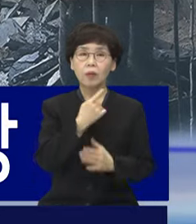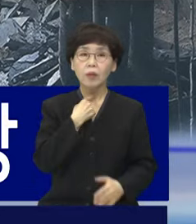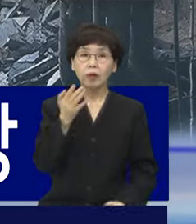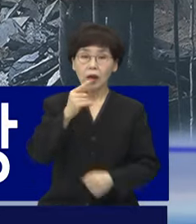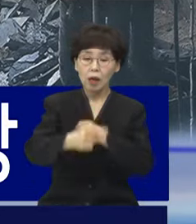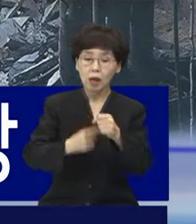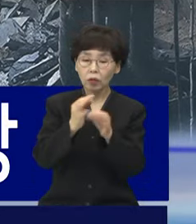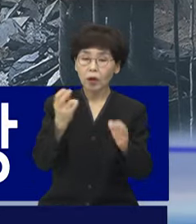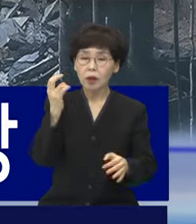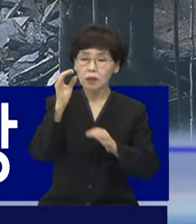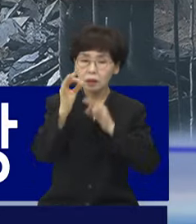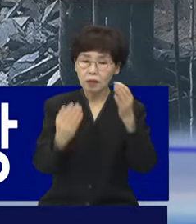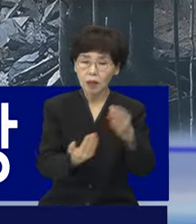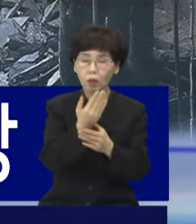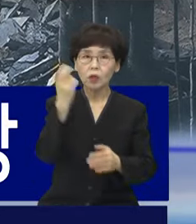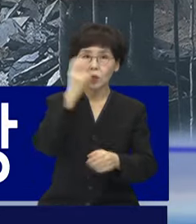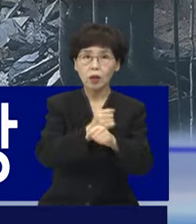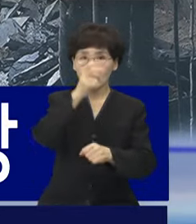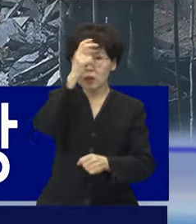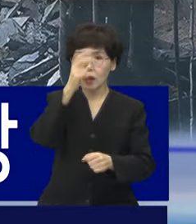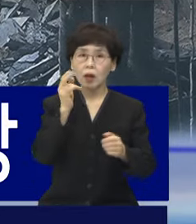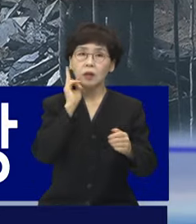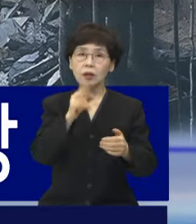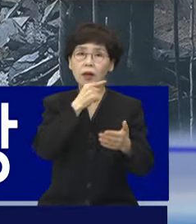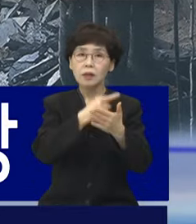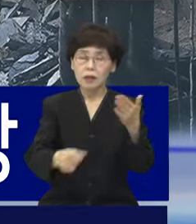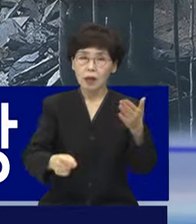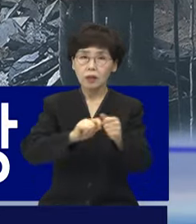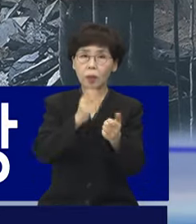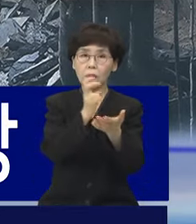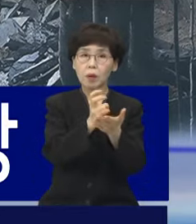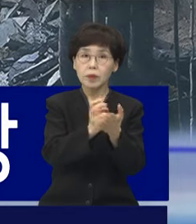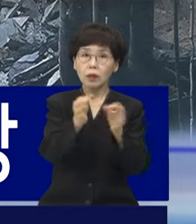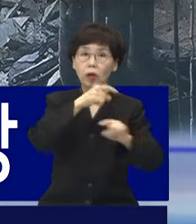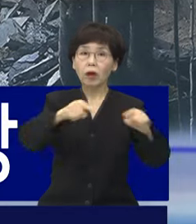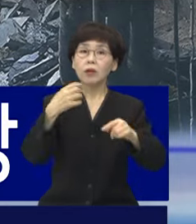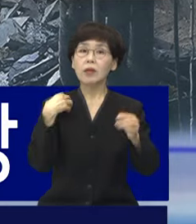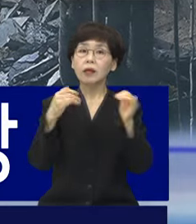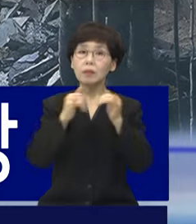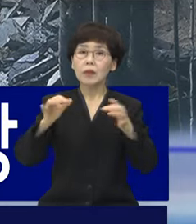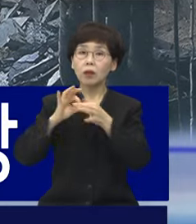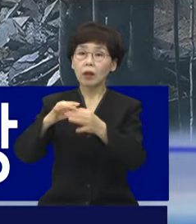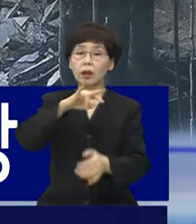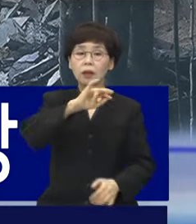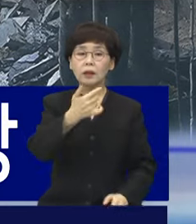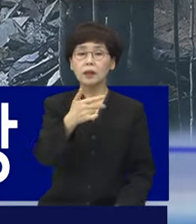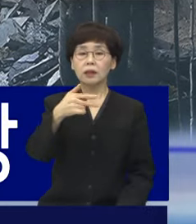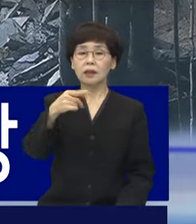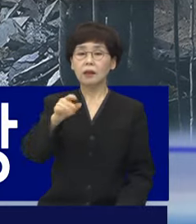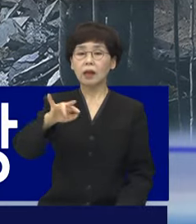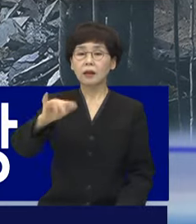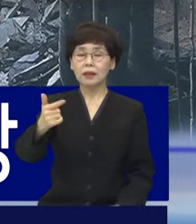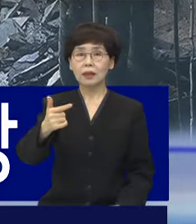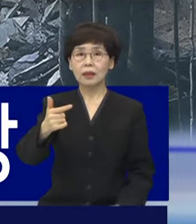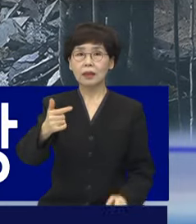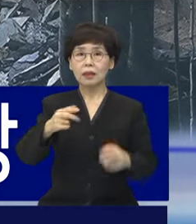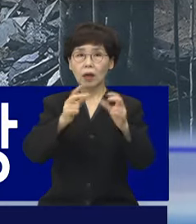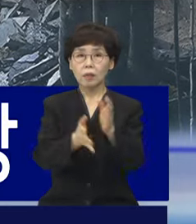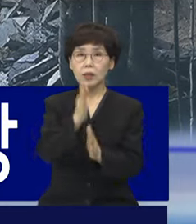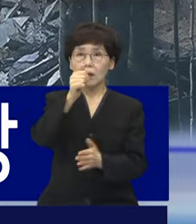사고를 조사한 경찰은 중대재해처벌법상 경영 책임자에 해당하는 신상진 성남시장은